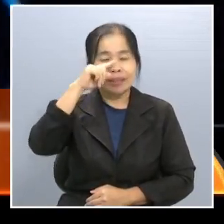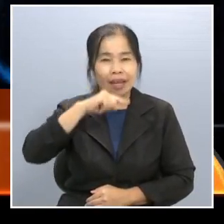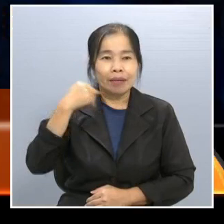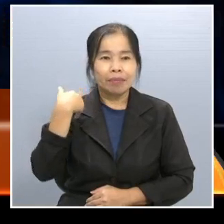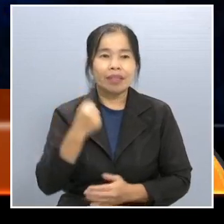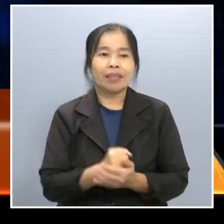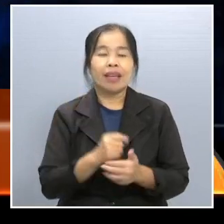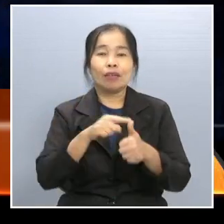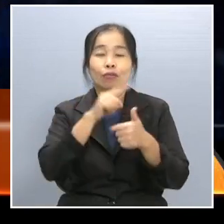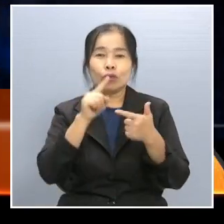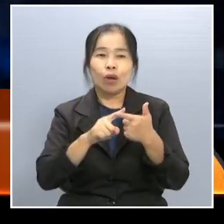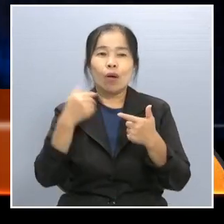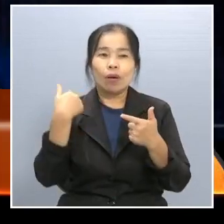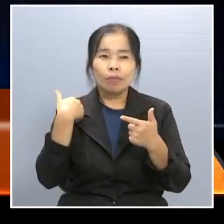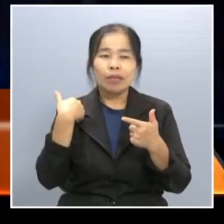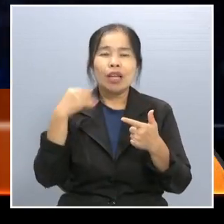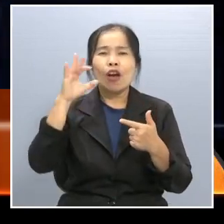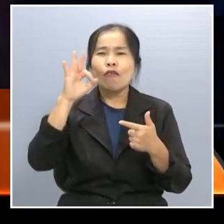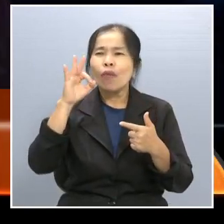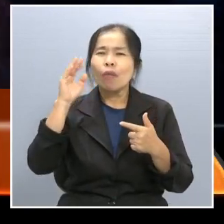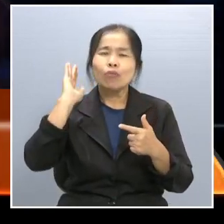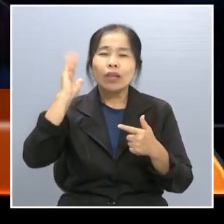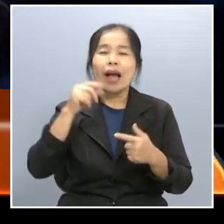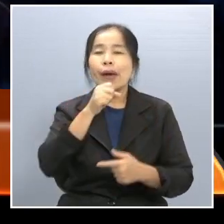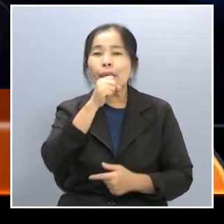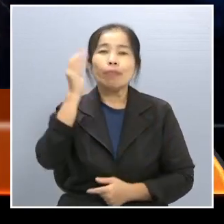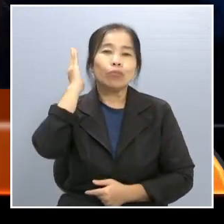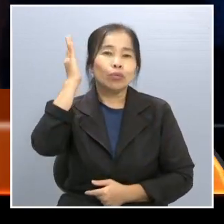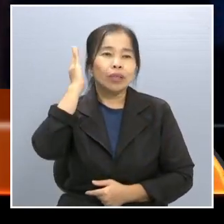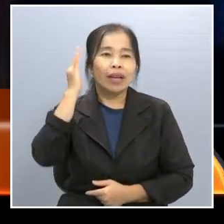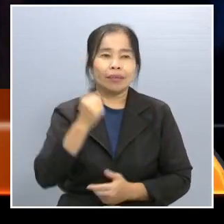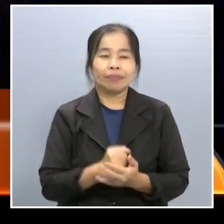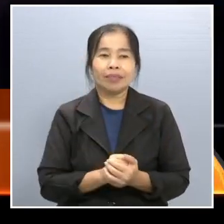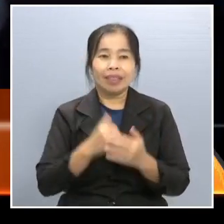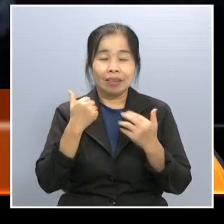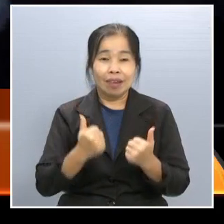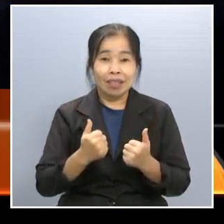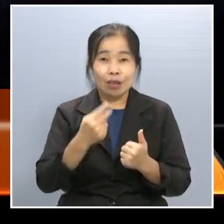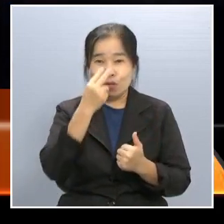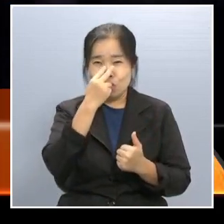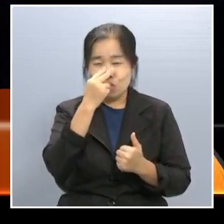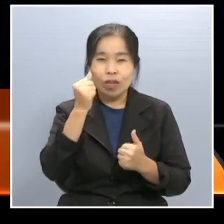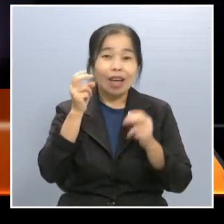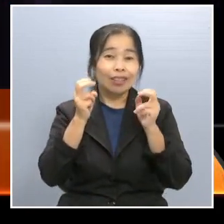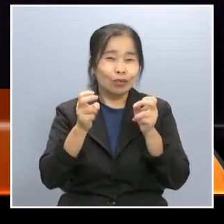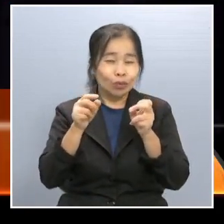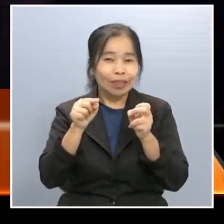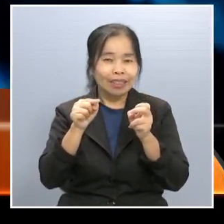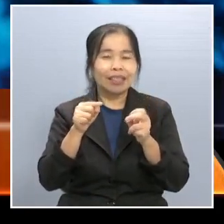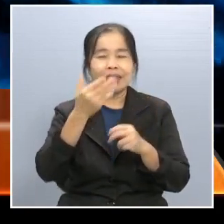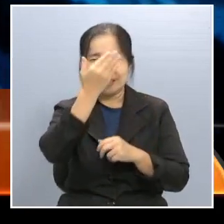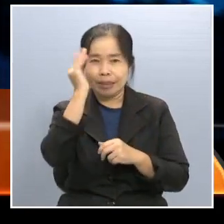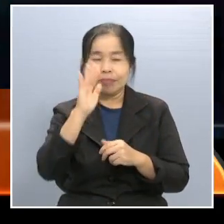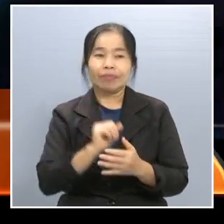แล้วก็ยังมีแกงส้มเดอะสตาร์ค่ะมาพากย์เป็นเจ้าชายเอริกดังนั้นแฟนๆดิสนีย์ห้ามพลาดทั้ง2เวอร์ชั่นเลยนะคะ